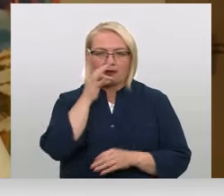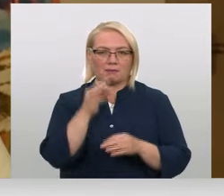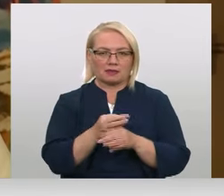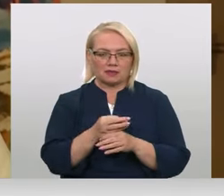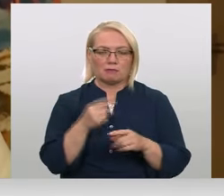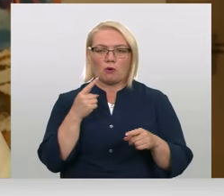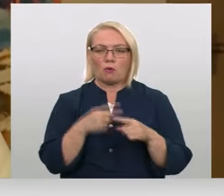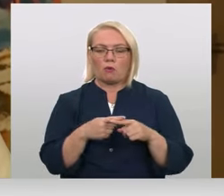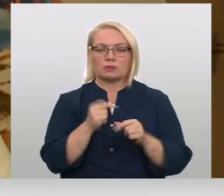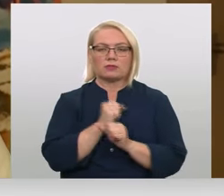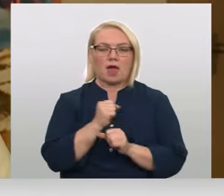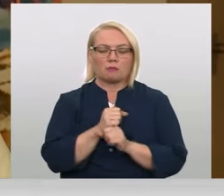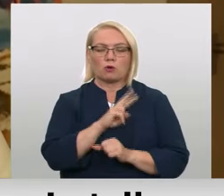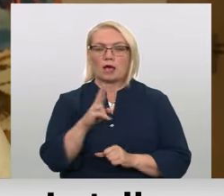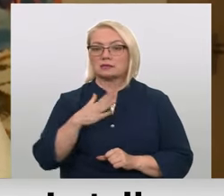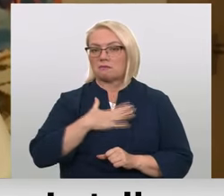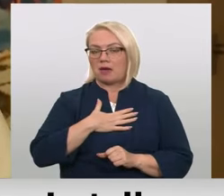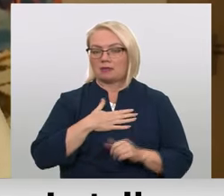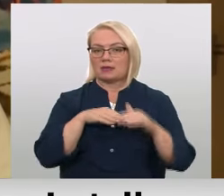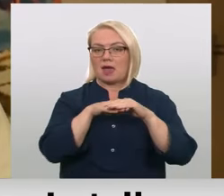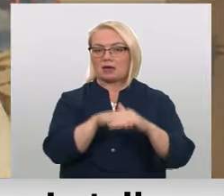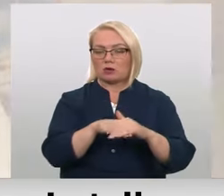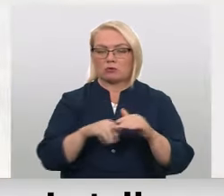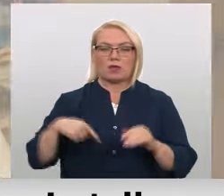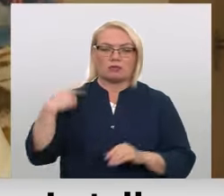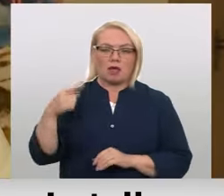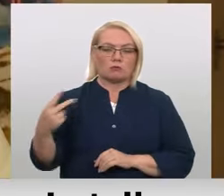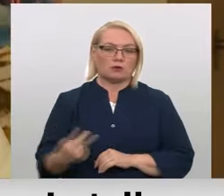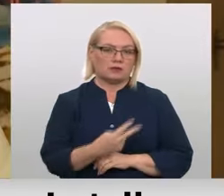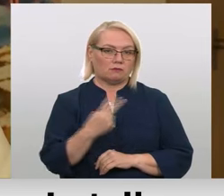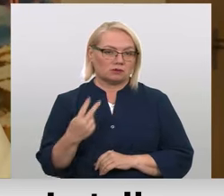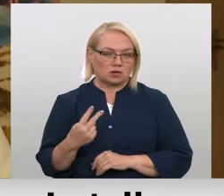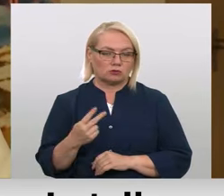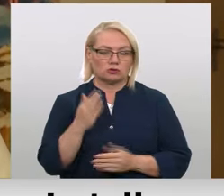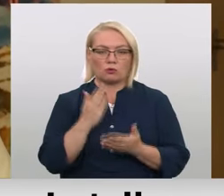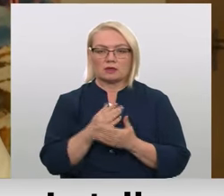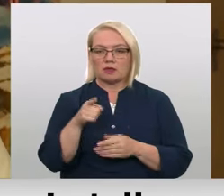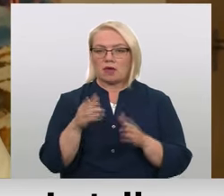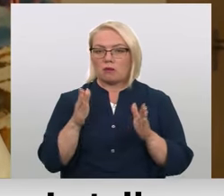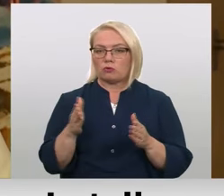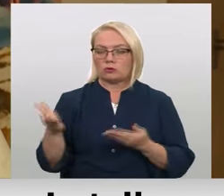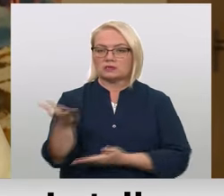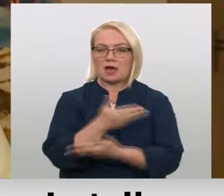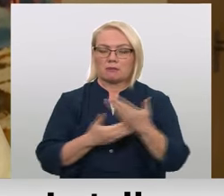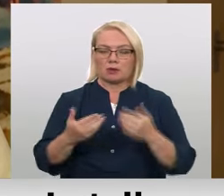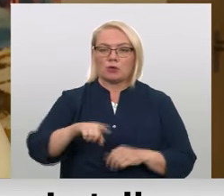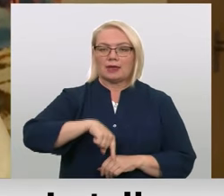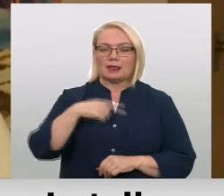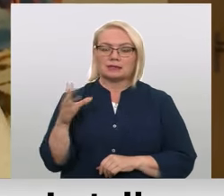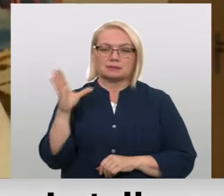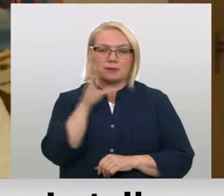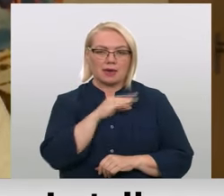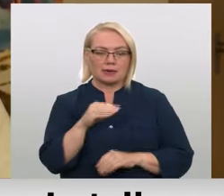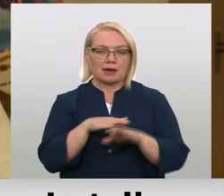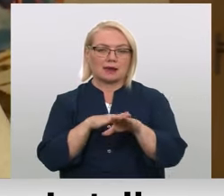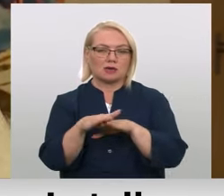un darbu, kas būs man jāiegūt nākamos 2 gadus. Noteikti, ka tā būtu sadarbība un ilgtspējīga,